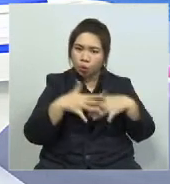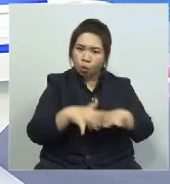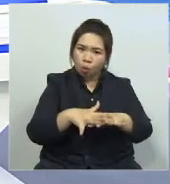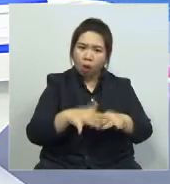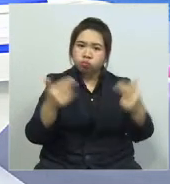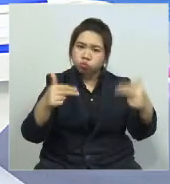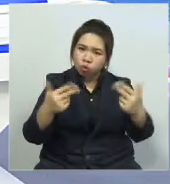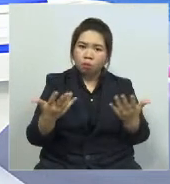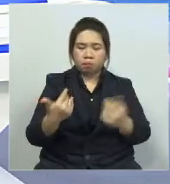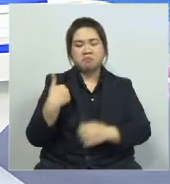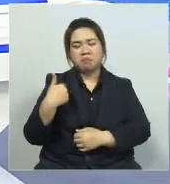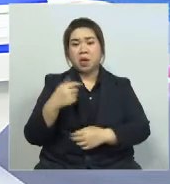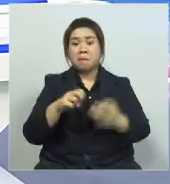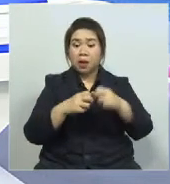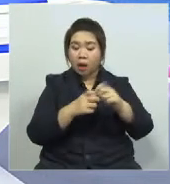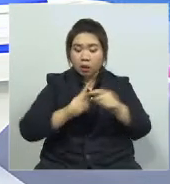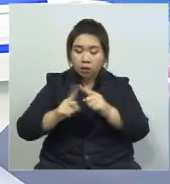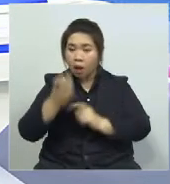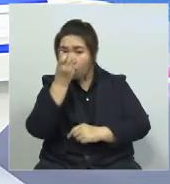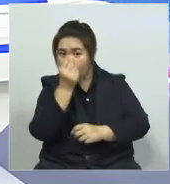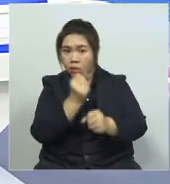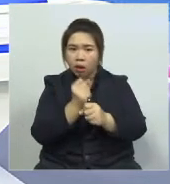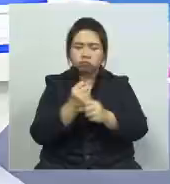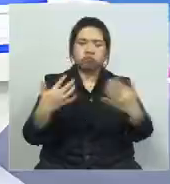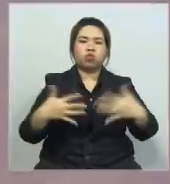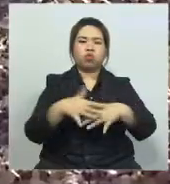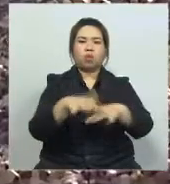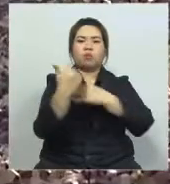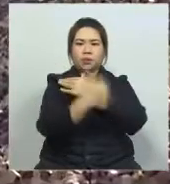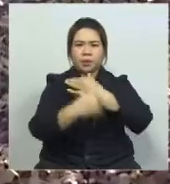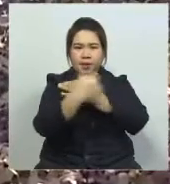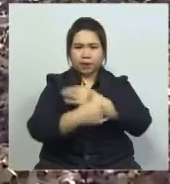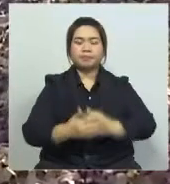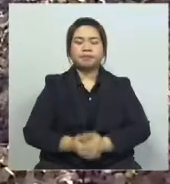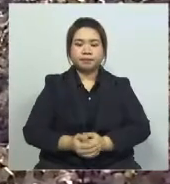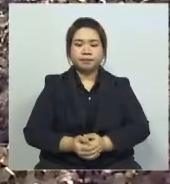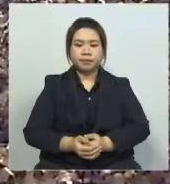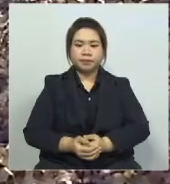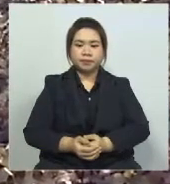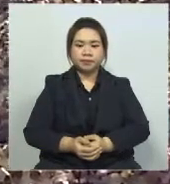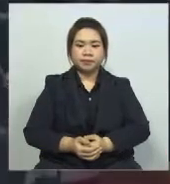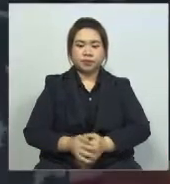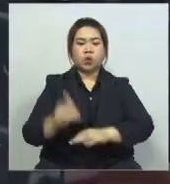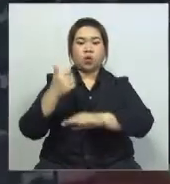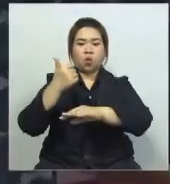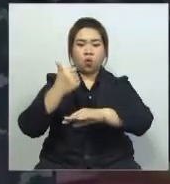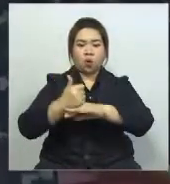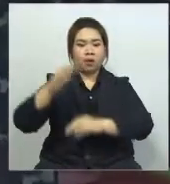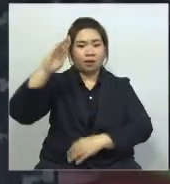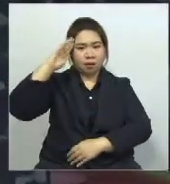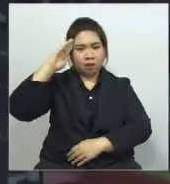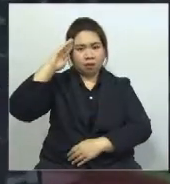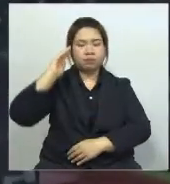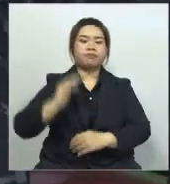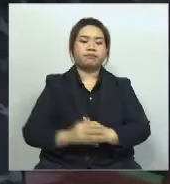มรวมถึงในสถานการณ์วิกฤตต่างๆระหว่างมิตรประเทศค่ะพลเอกพรพิพัฒน์เบญยศรีผู้บัญชาการทหารสู